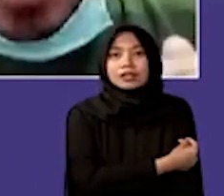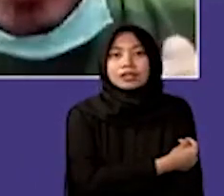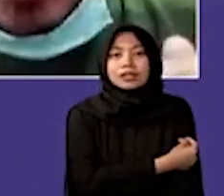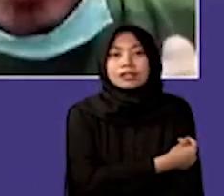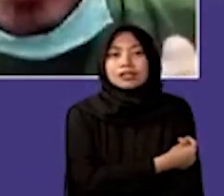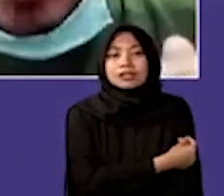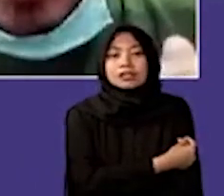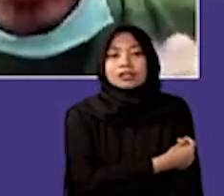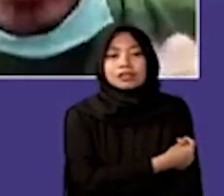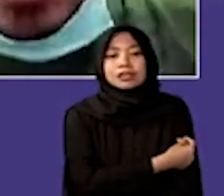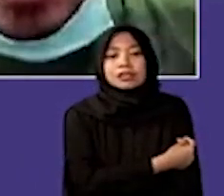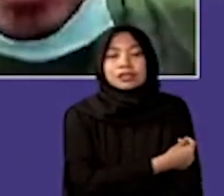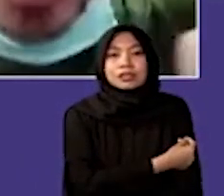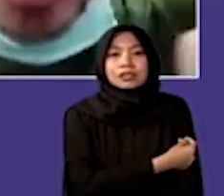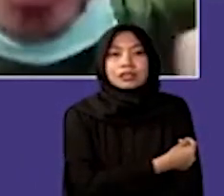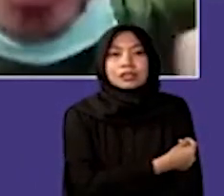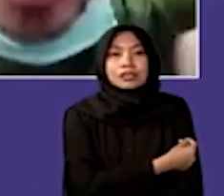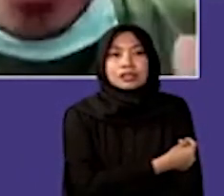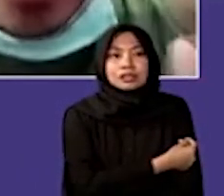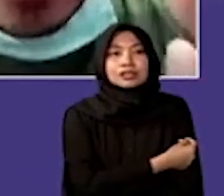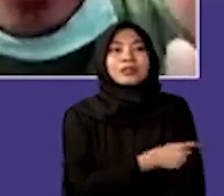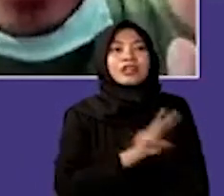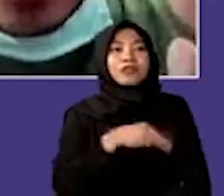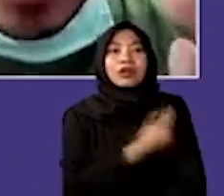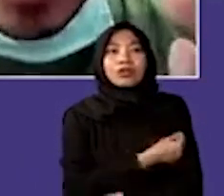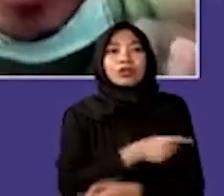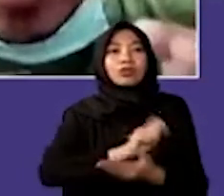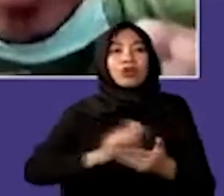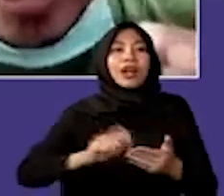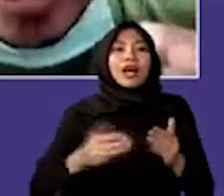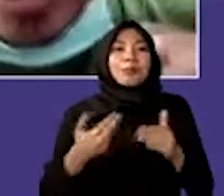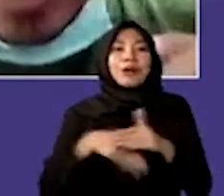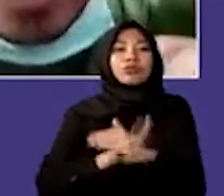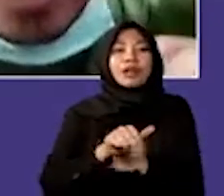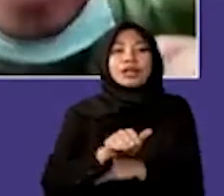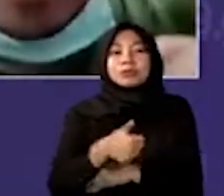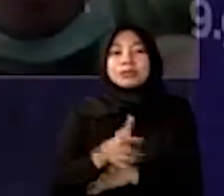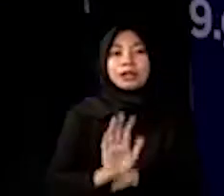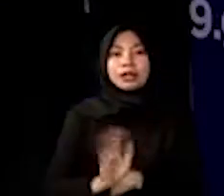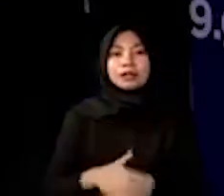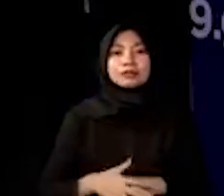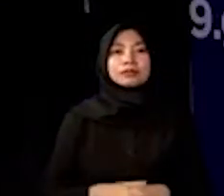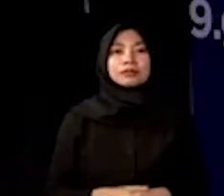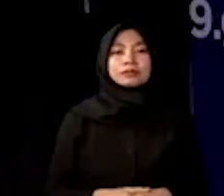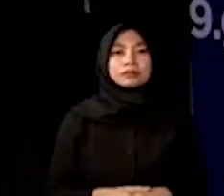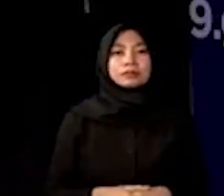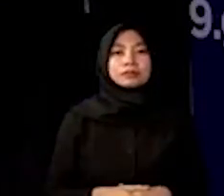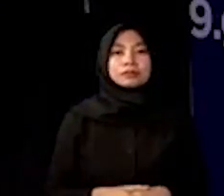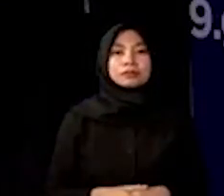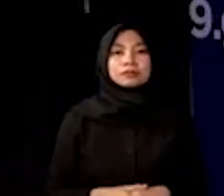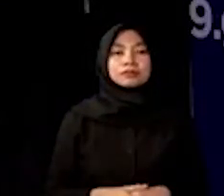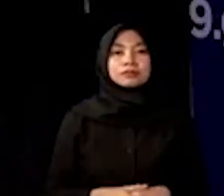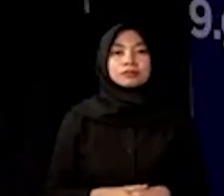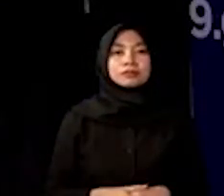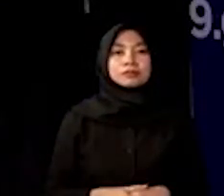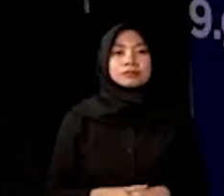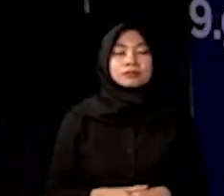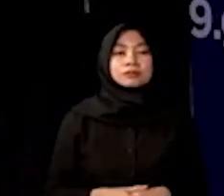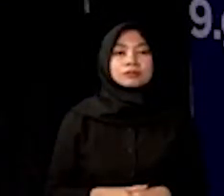membuat sekolah itu pertemuan secara langsung di sekolah seperti itu aja Mas Baik terima kasih Pak silakan